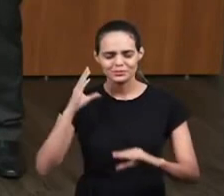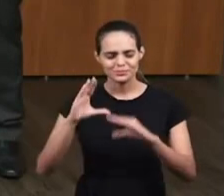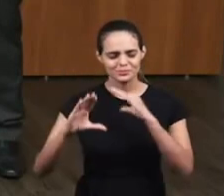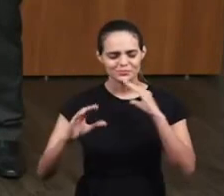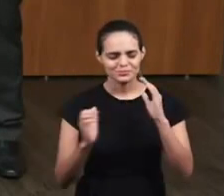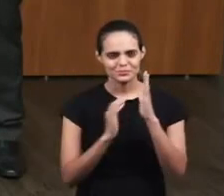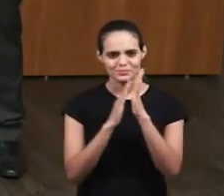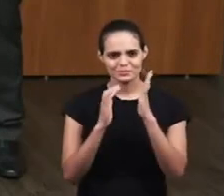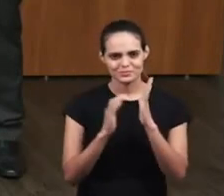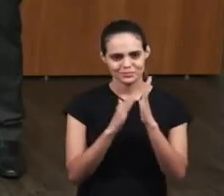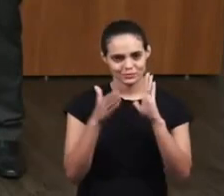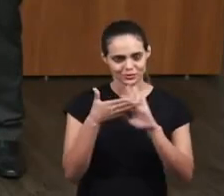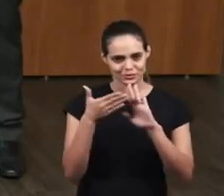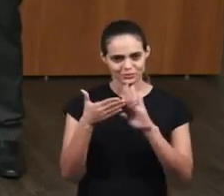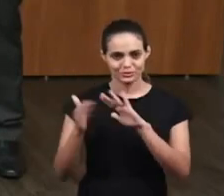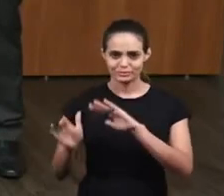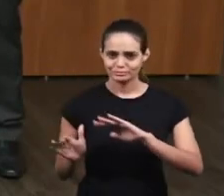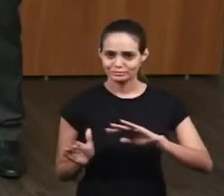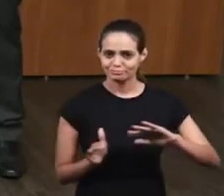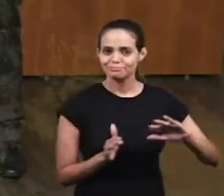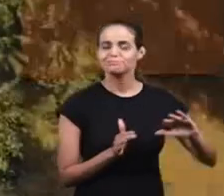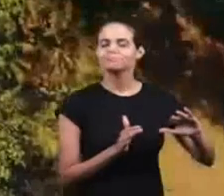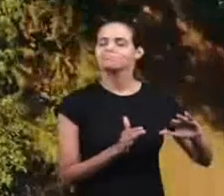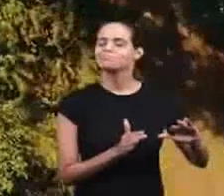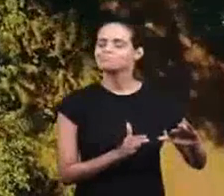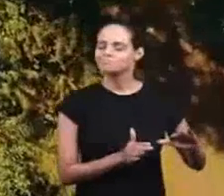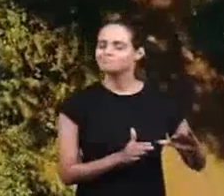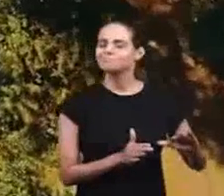und durch den Text dieses Loblieds erhalten.